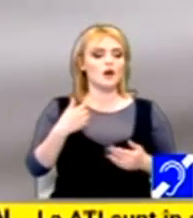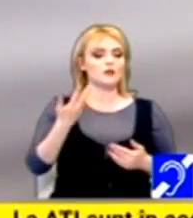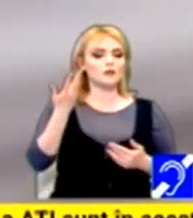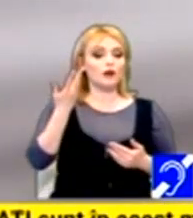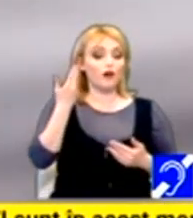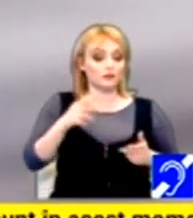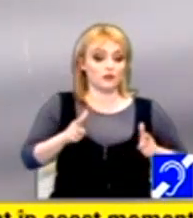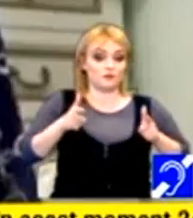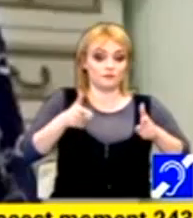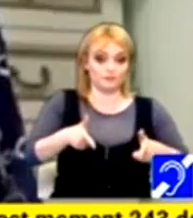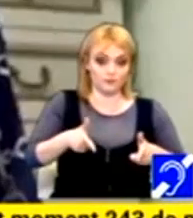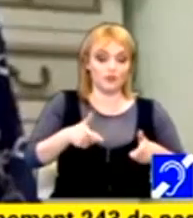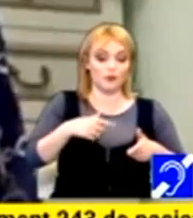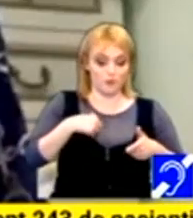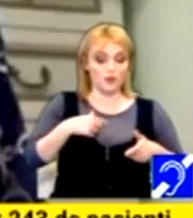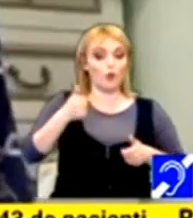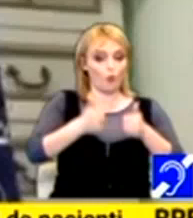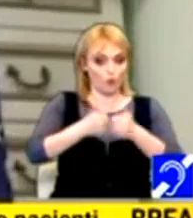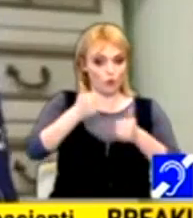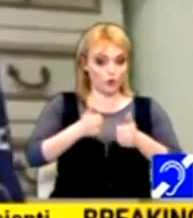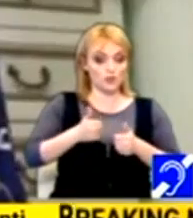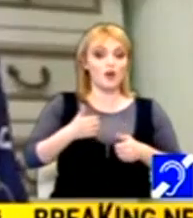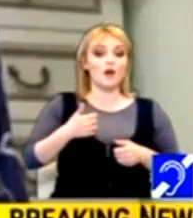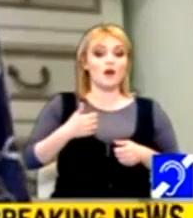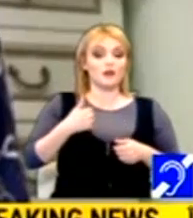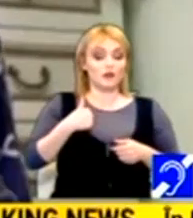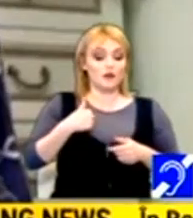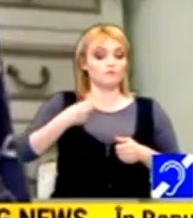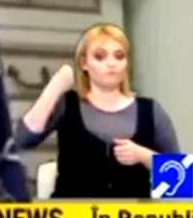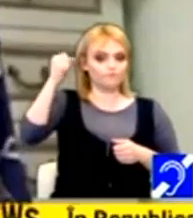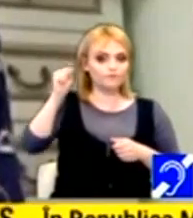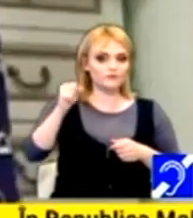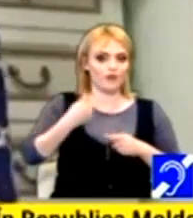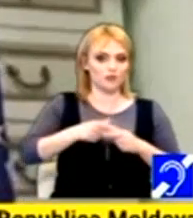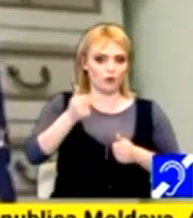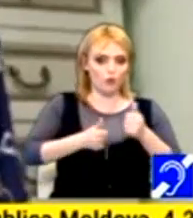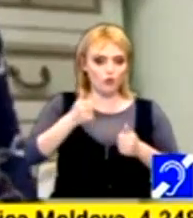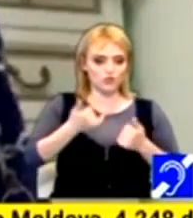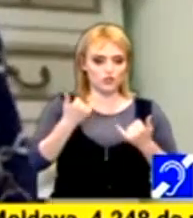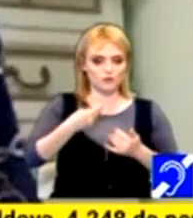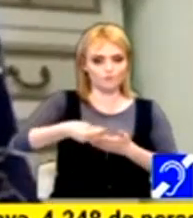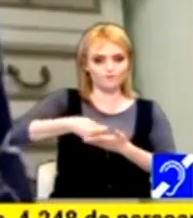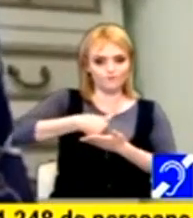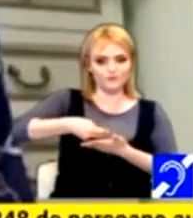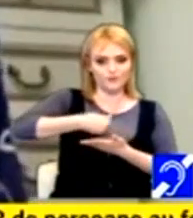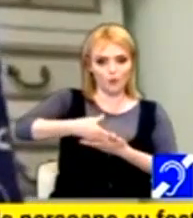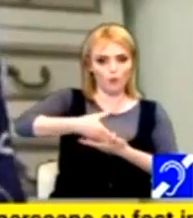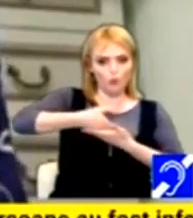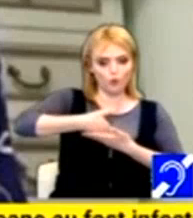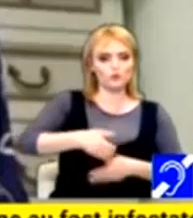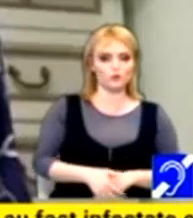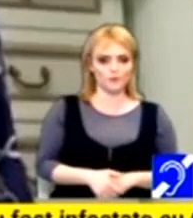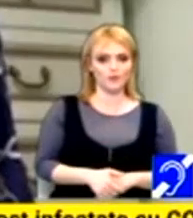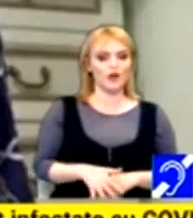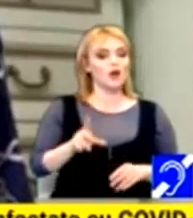în cadrul universității, iar pentru a beneficia de această bursă de studiu pe tot parcursul celor 2 ani, este necesar ca în